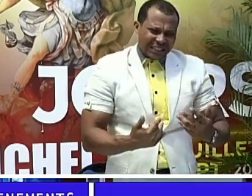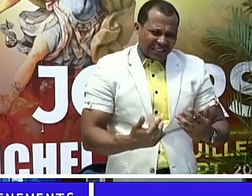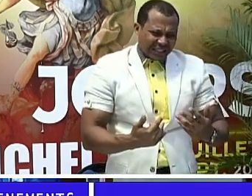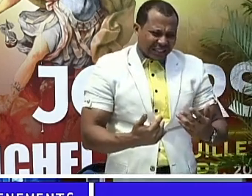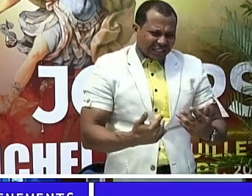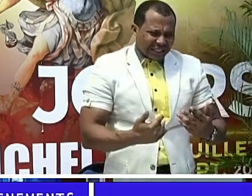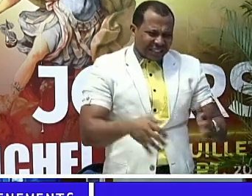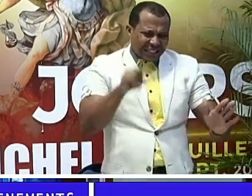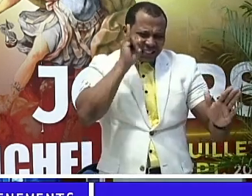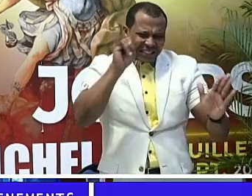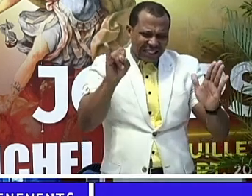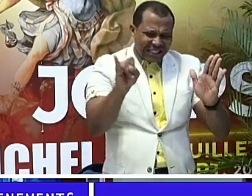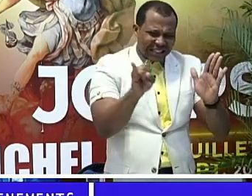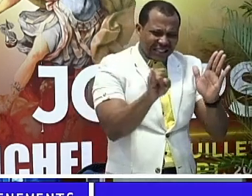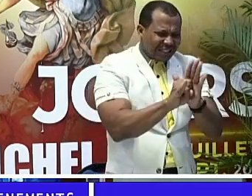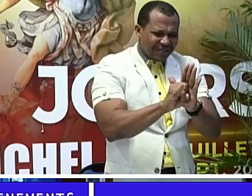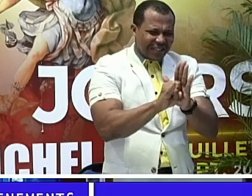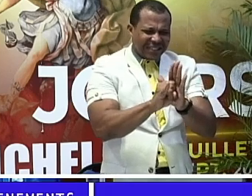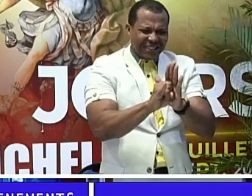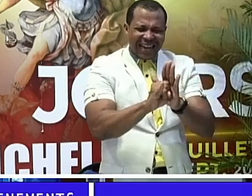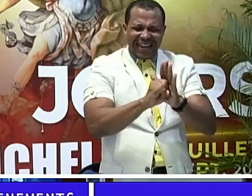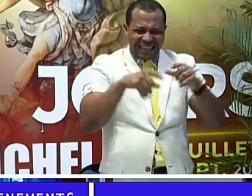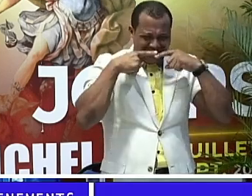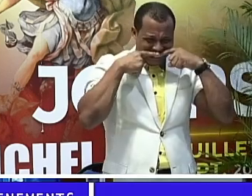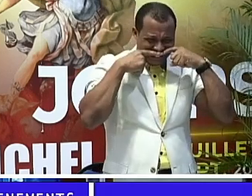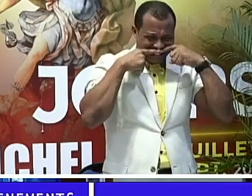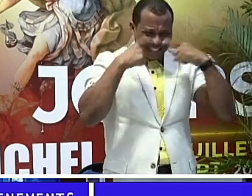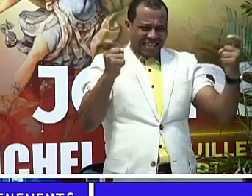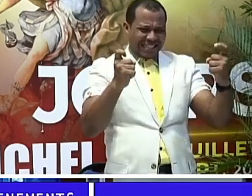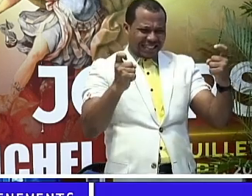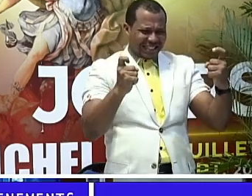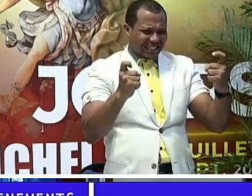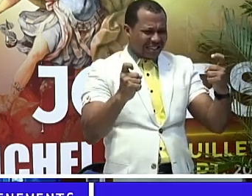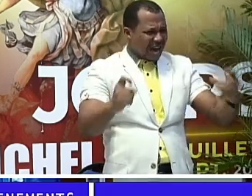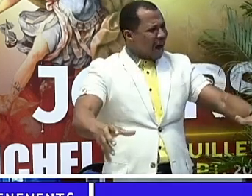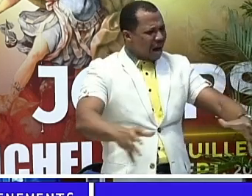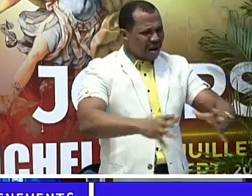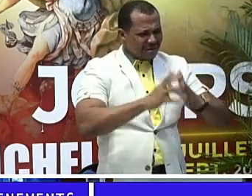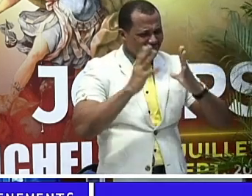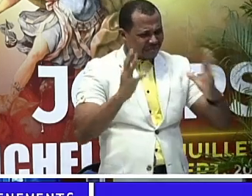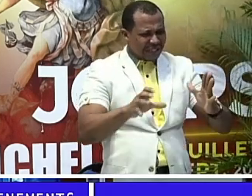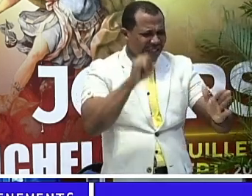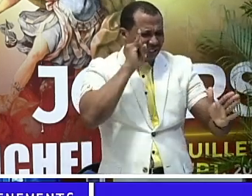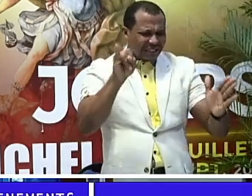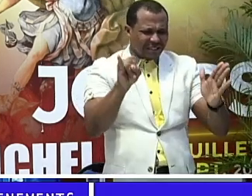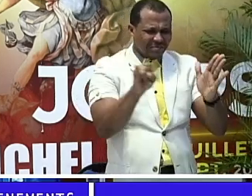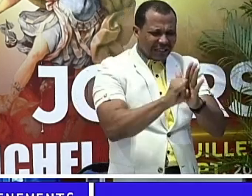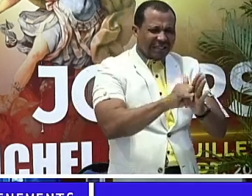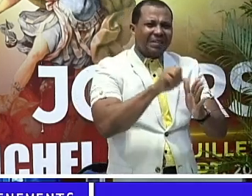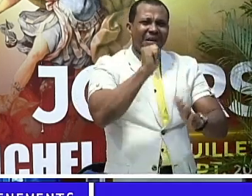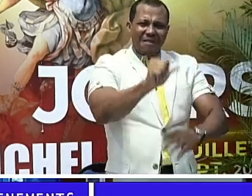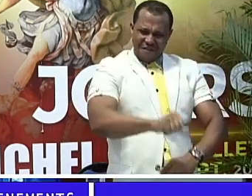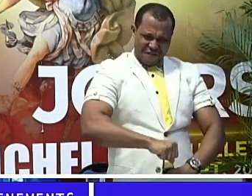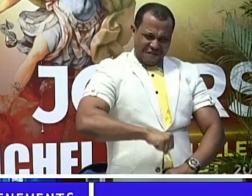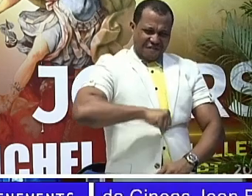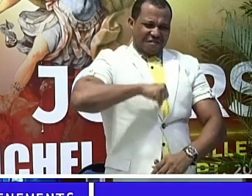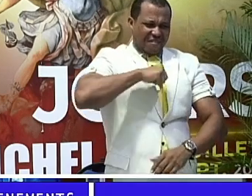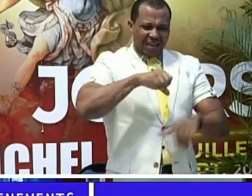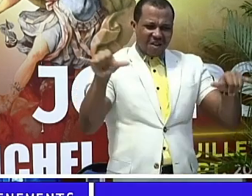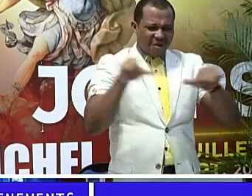Image ça yo pas fait fierté nous comme chrétiens. Li pas fait fierté en ken haïtien comme moun.